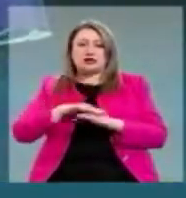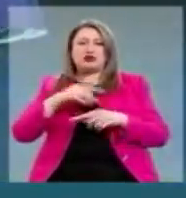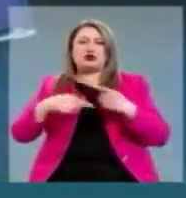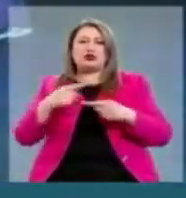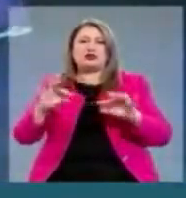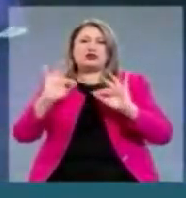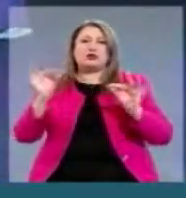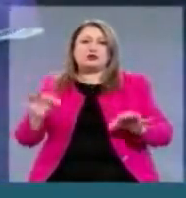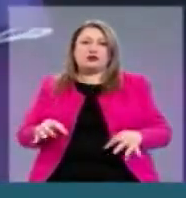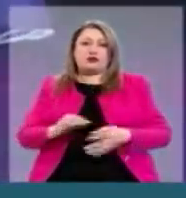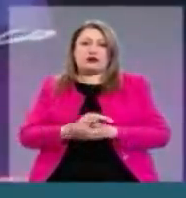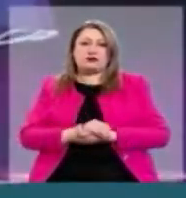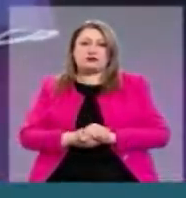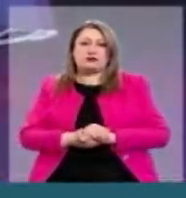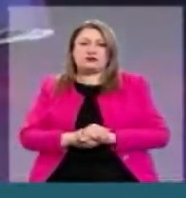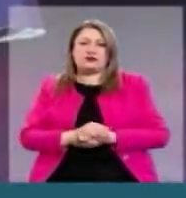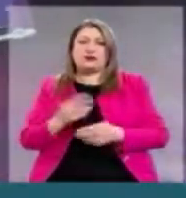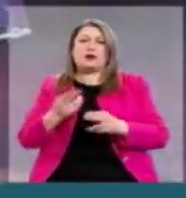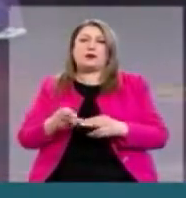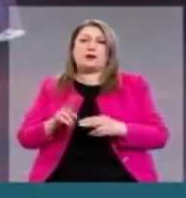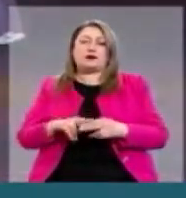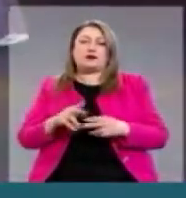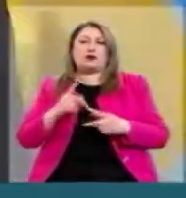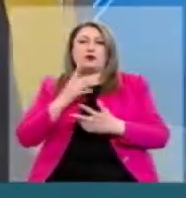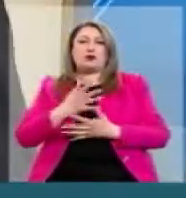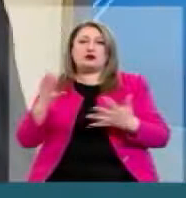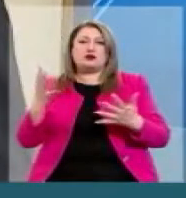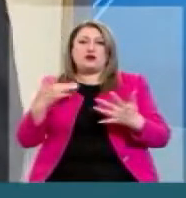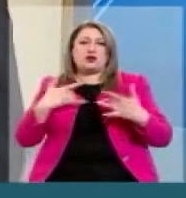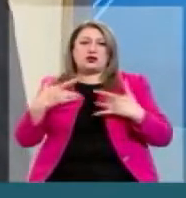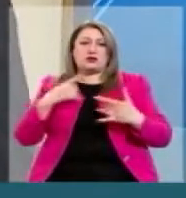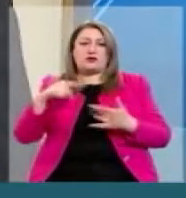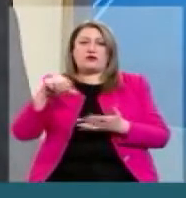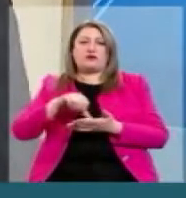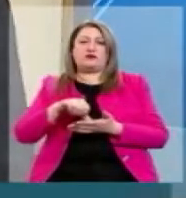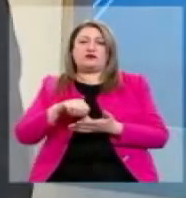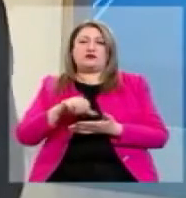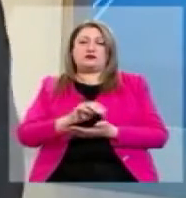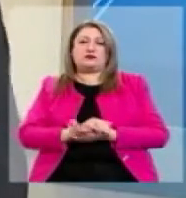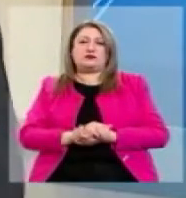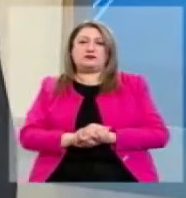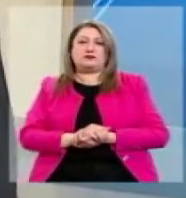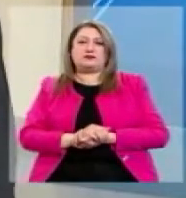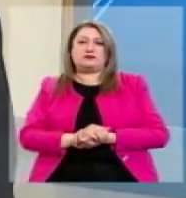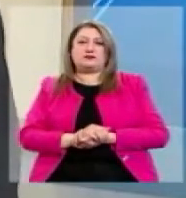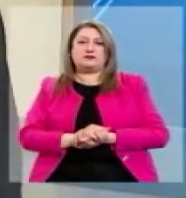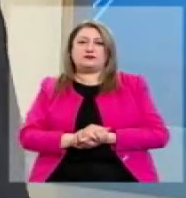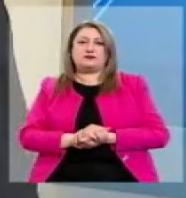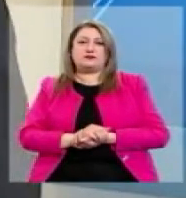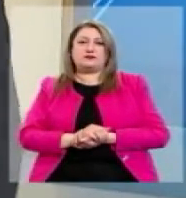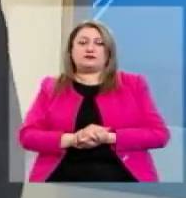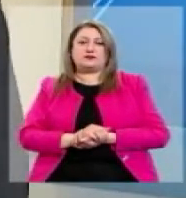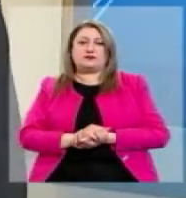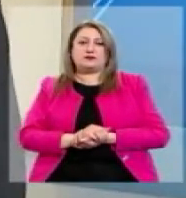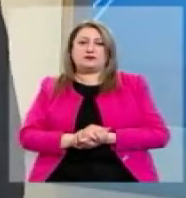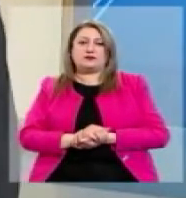шарадан көрерменнің рухани азықтанғанын айқын аңғаруға болады. Артисты нашего города были самыми лучшими в области. Біздің қаламыздың